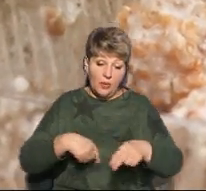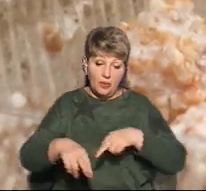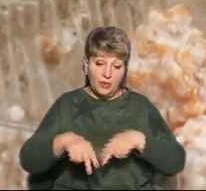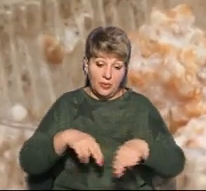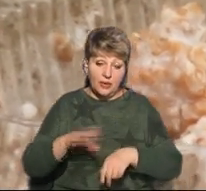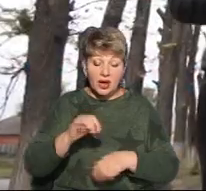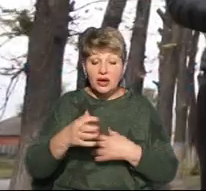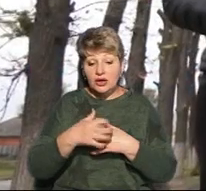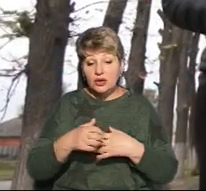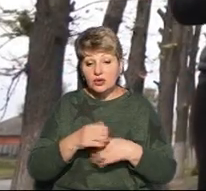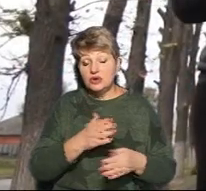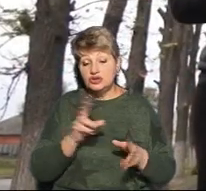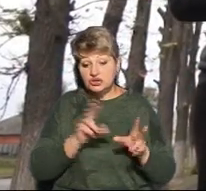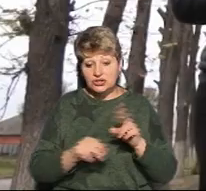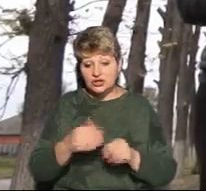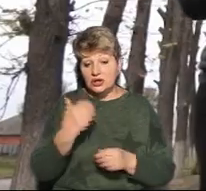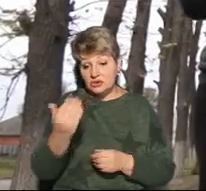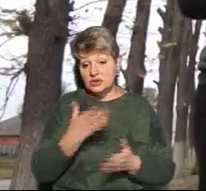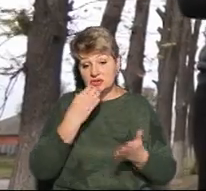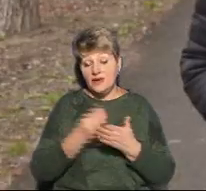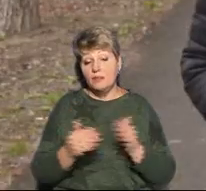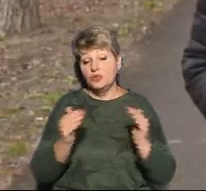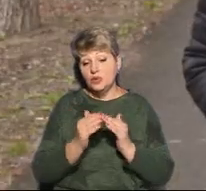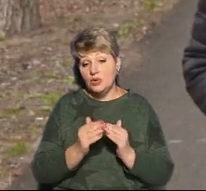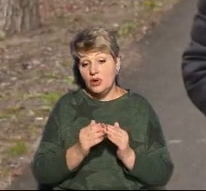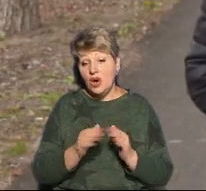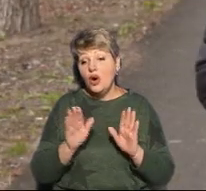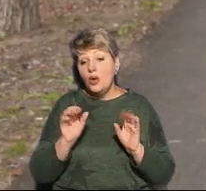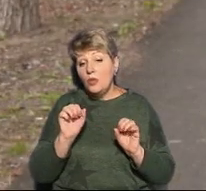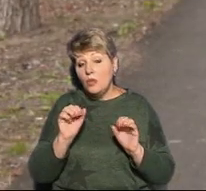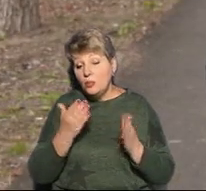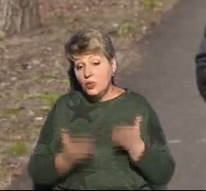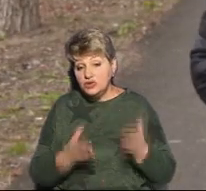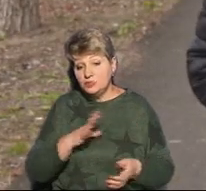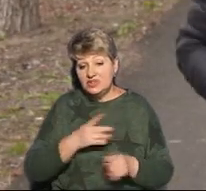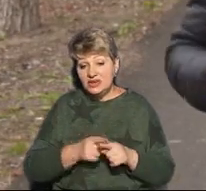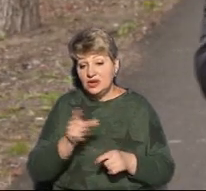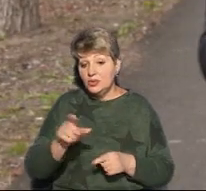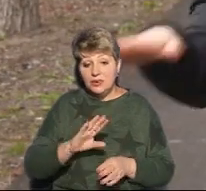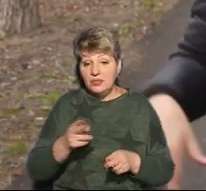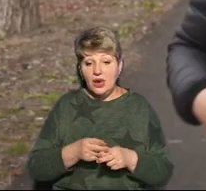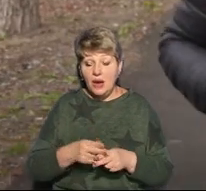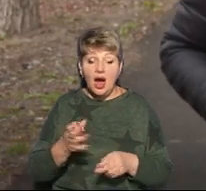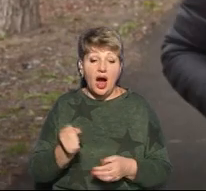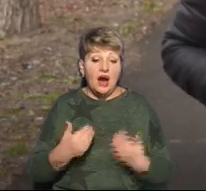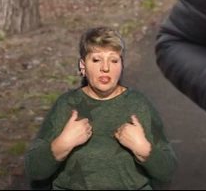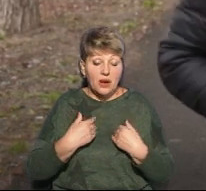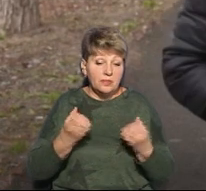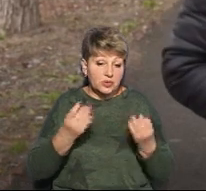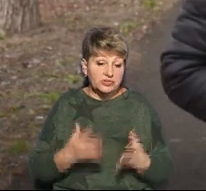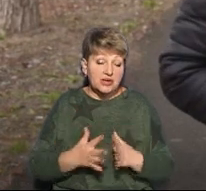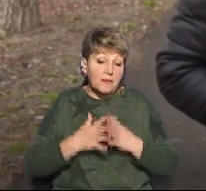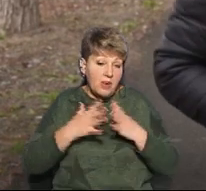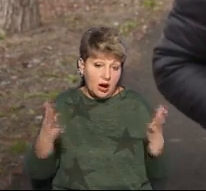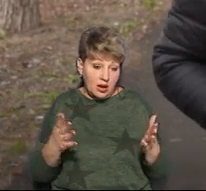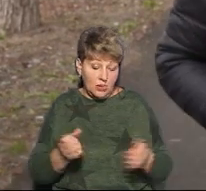його своєю оселею, додає Наталія Велигонь. Може, тим людям не міша, але нам уже просто дуже велике кількість.